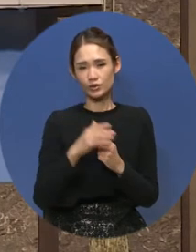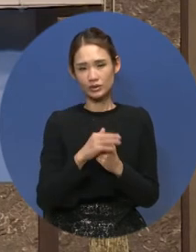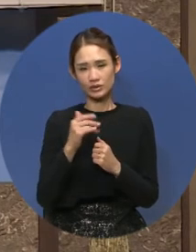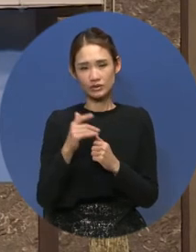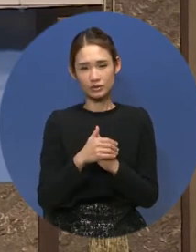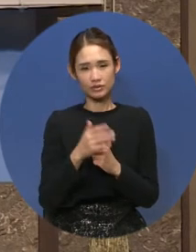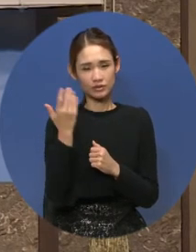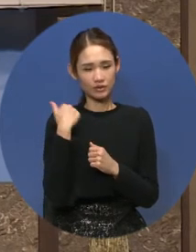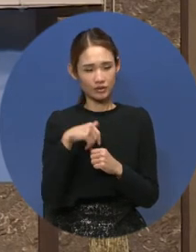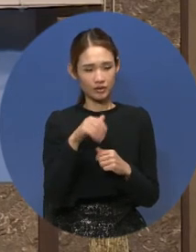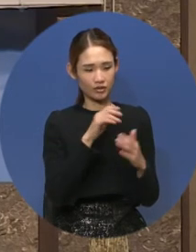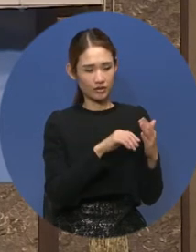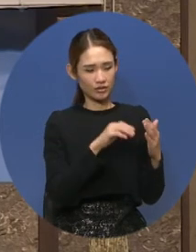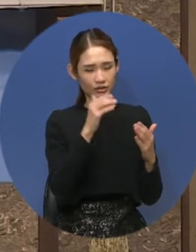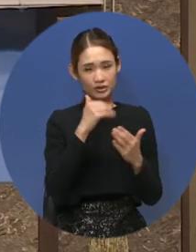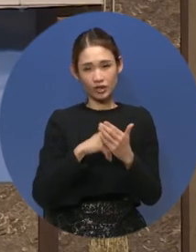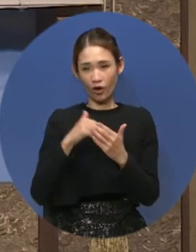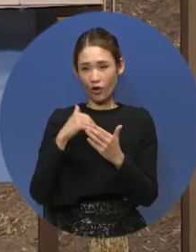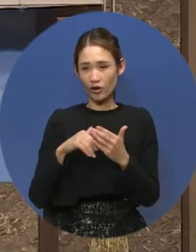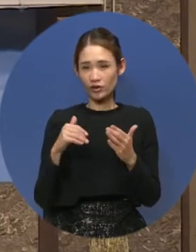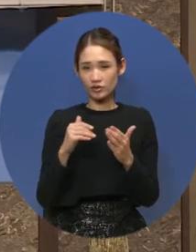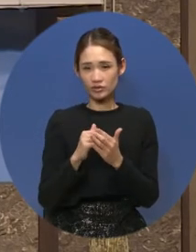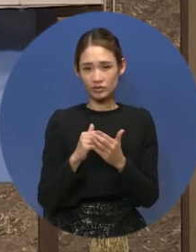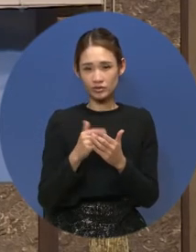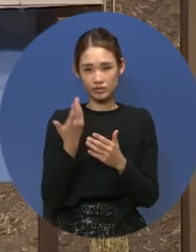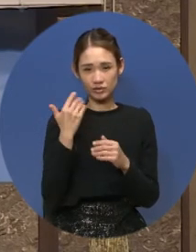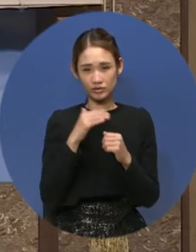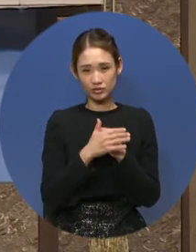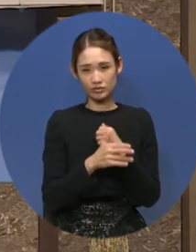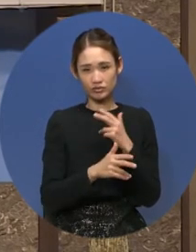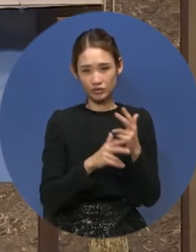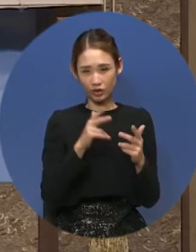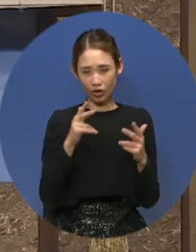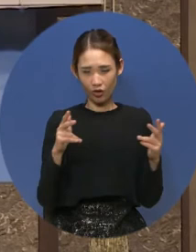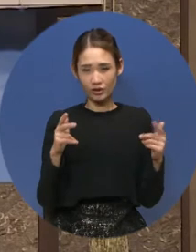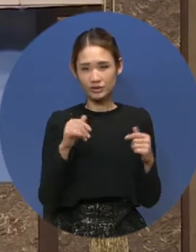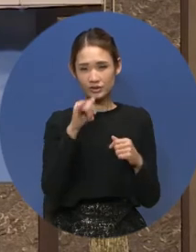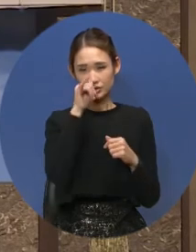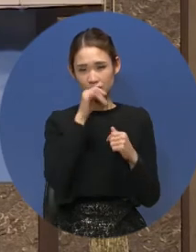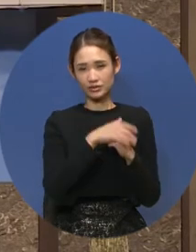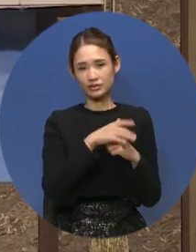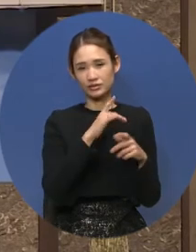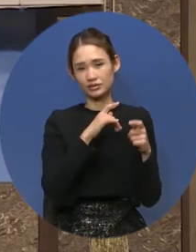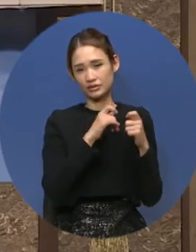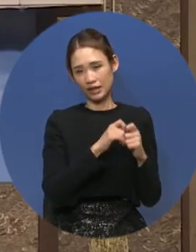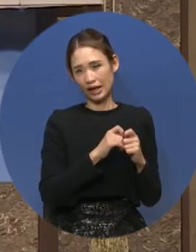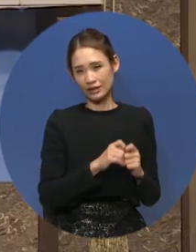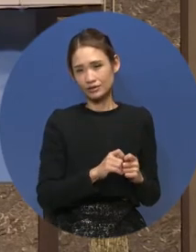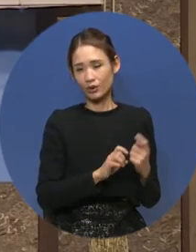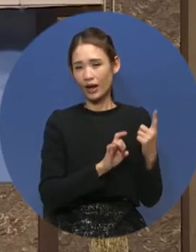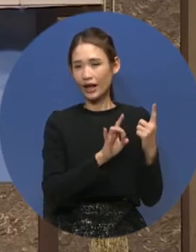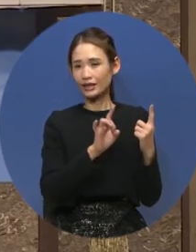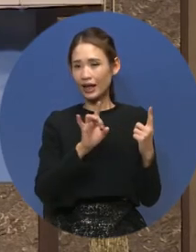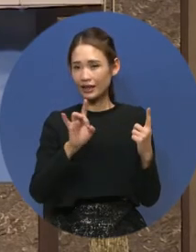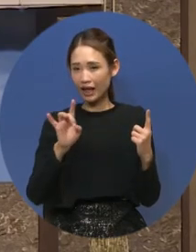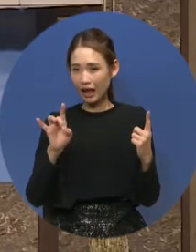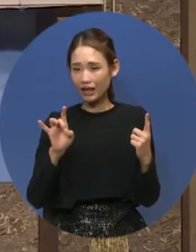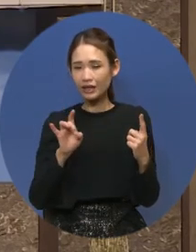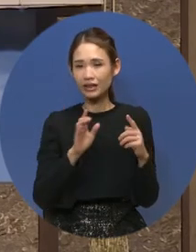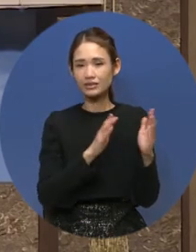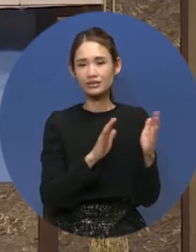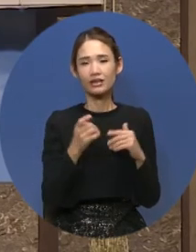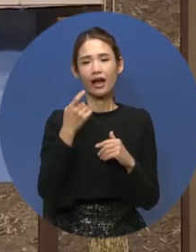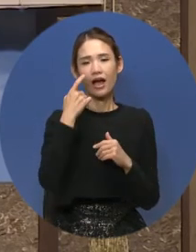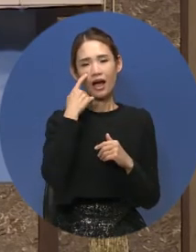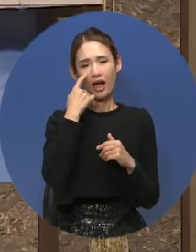영동포역 고가철거, 전통시장, 현대화 네. 사업도 여러 가지 사업들을 좀 체계적으로 차근차근 진행해